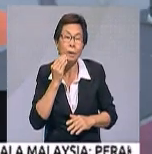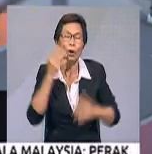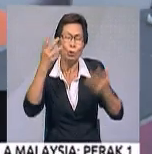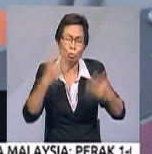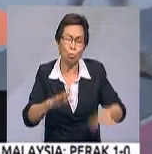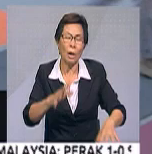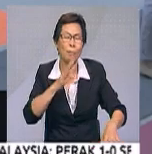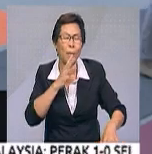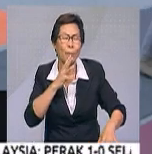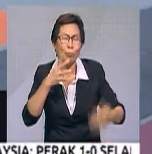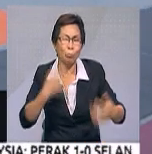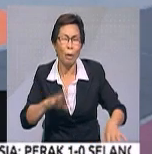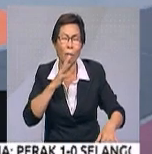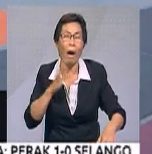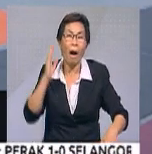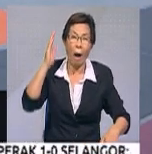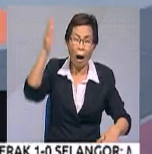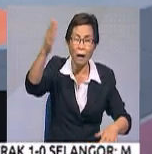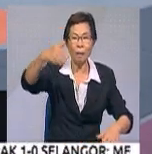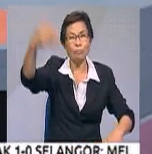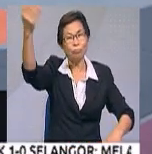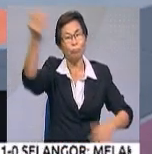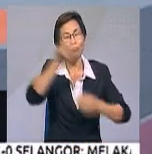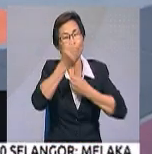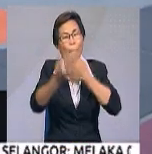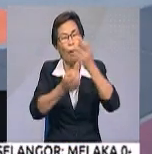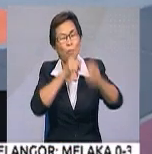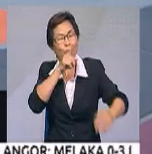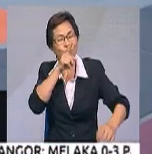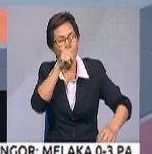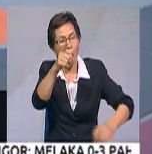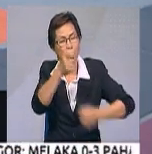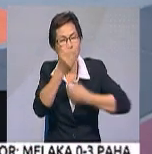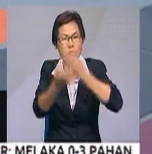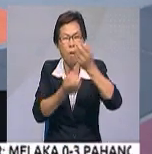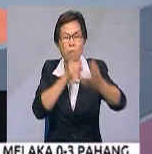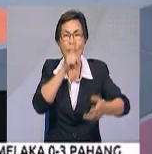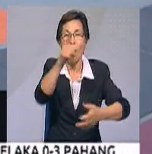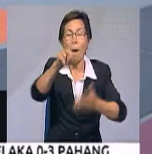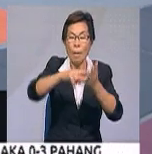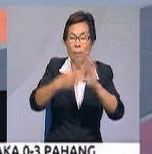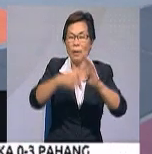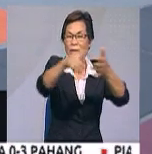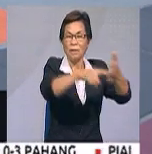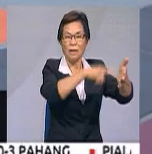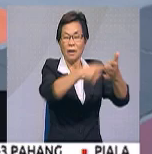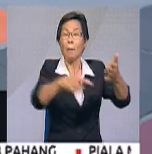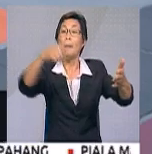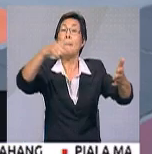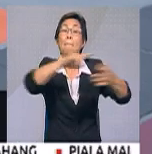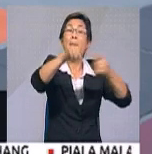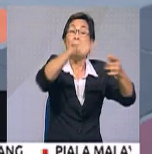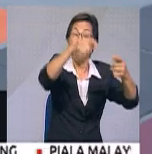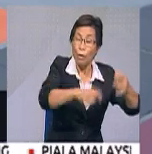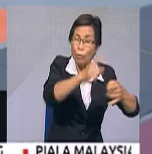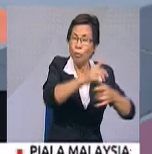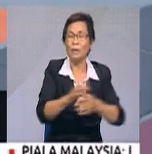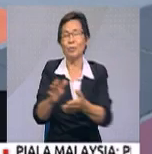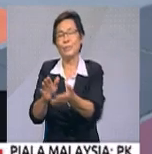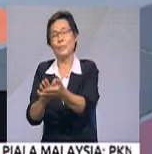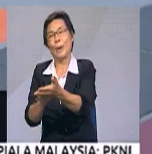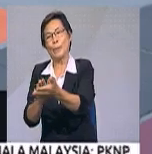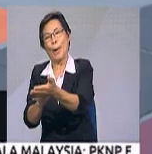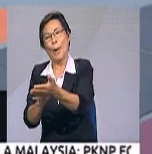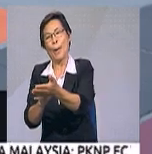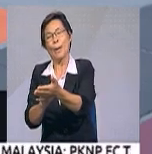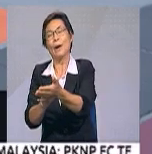telah menegaskan beliau akan menyatakan kebenaran dan ini bermakna mengkritik bila perlu dan memberi pujian